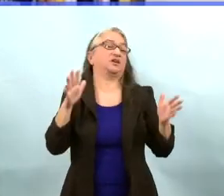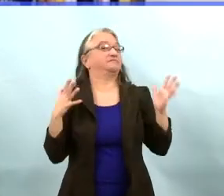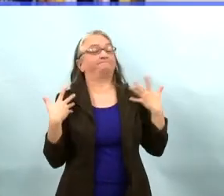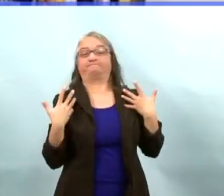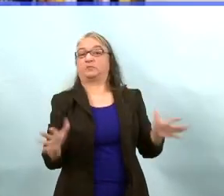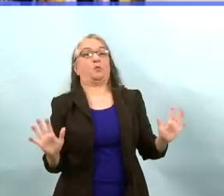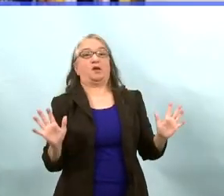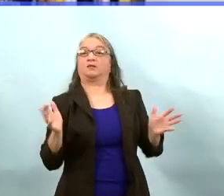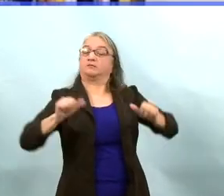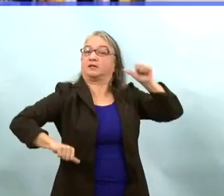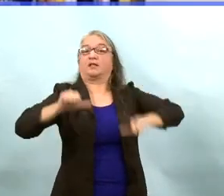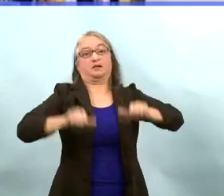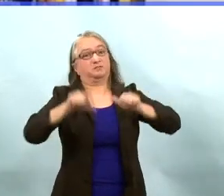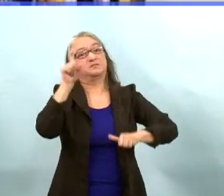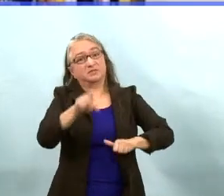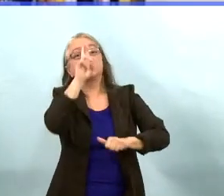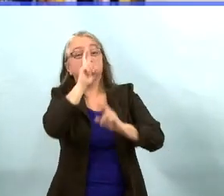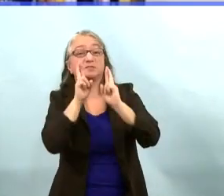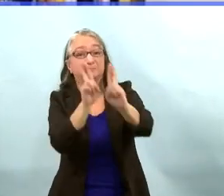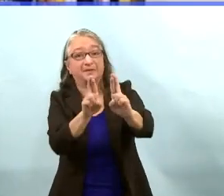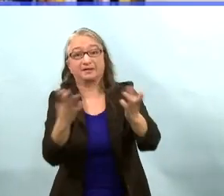Du Brandon Sun, Karen.